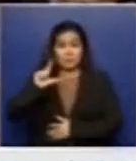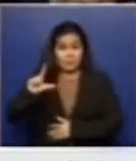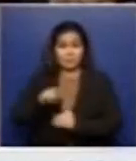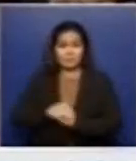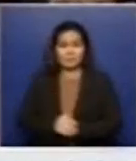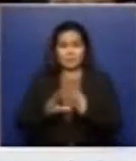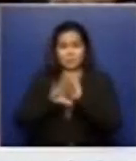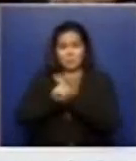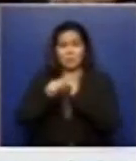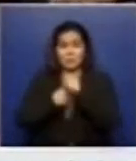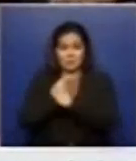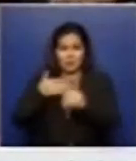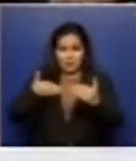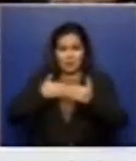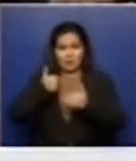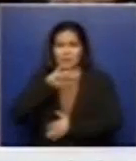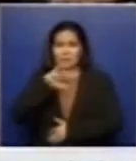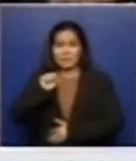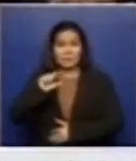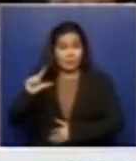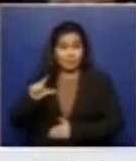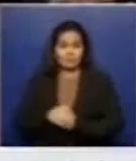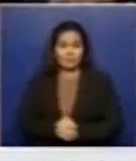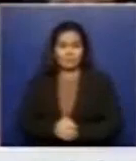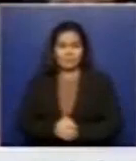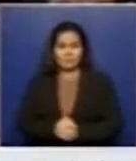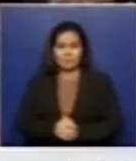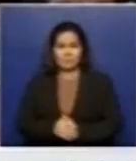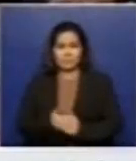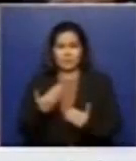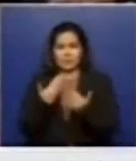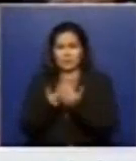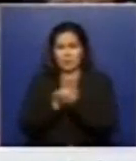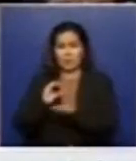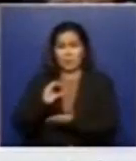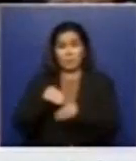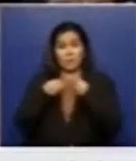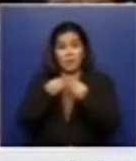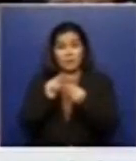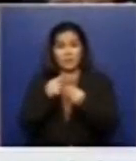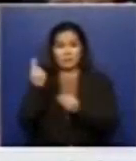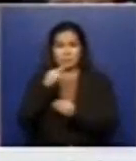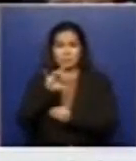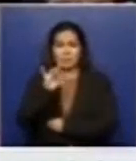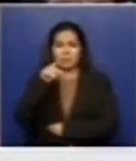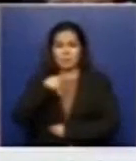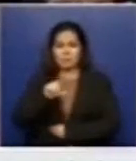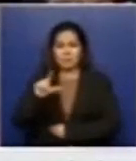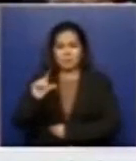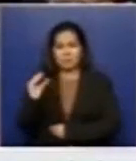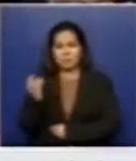ครับชลบุรีปีหนึ่งก็ประมาณ300,000 ล้านแต่ท่านจัดงบประมาณให้การท่องเที่ยวแค่ 8,000 ล้าน